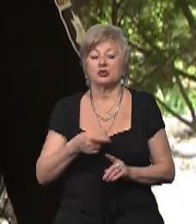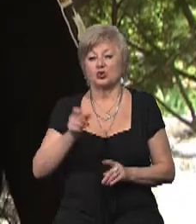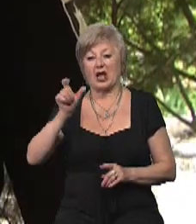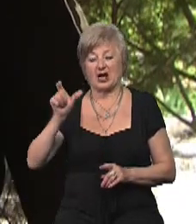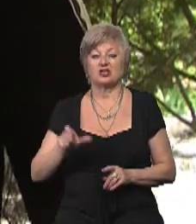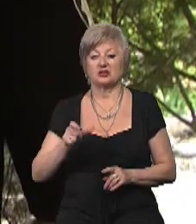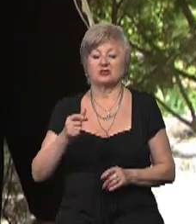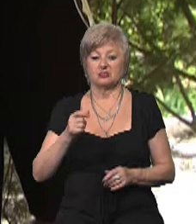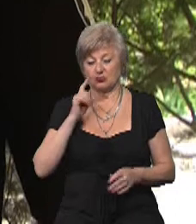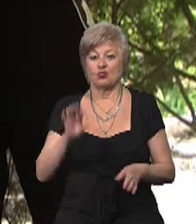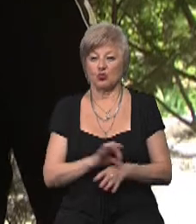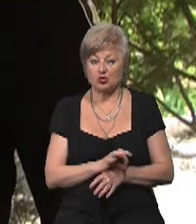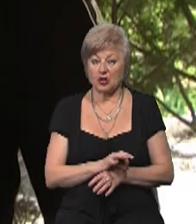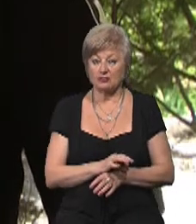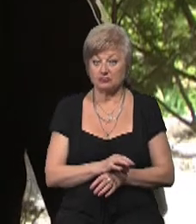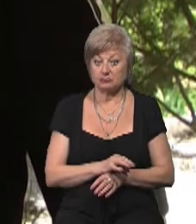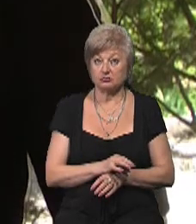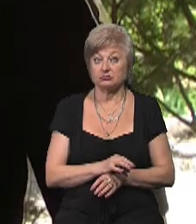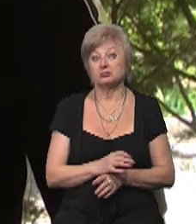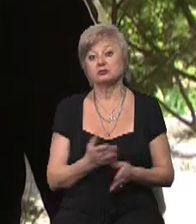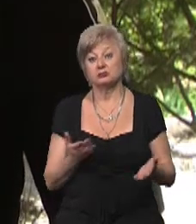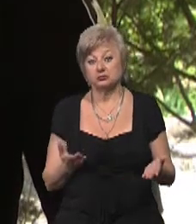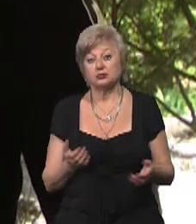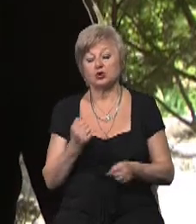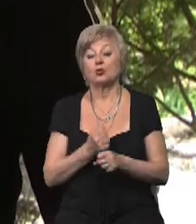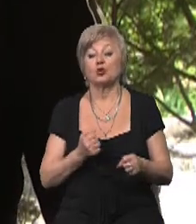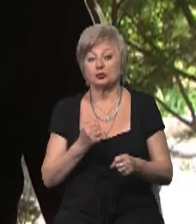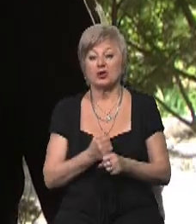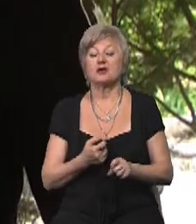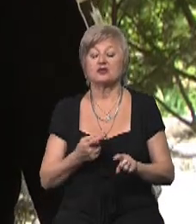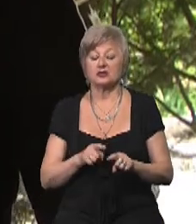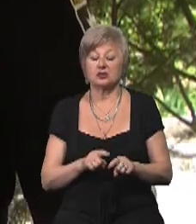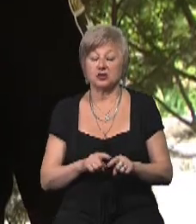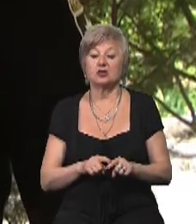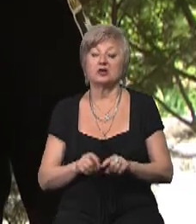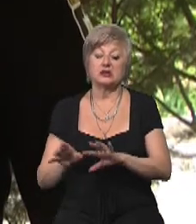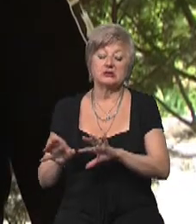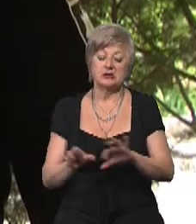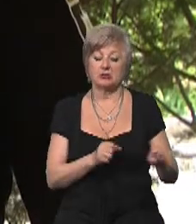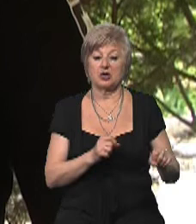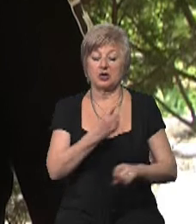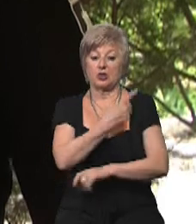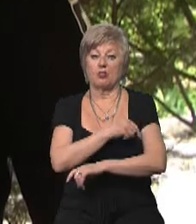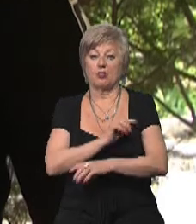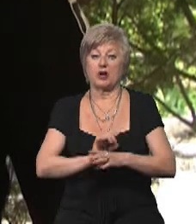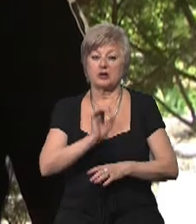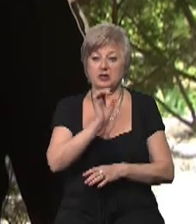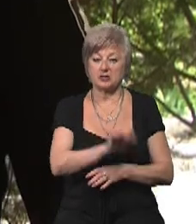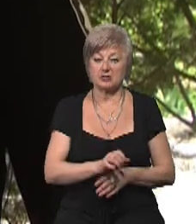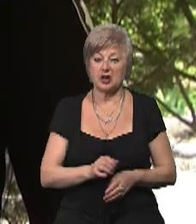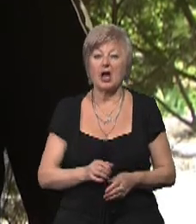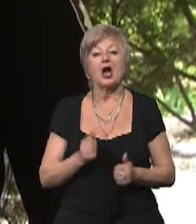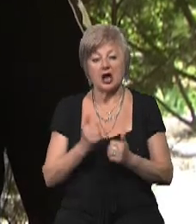чоловіка. Ну, а потім вже ми почали опрацьовувати цей виклик, а її забрала до лікарні. Як часто такі